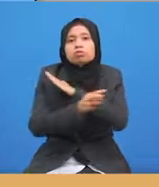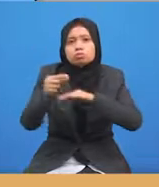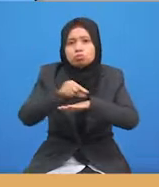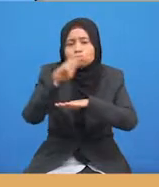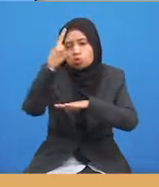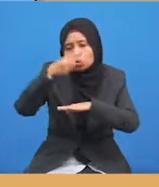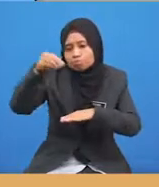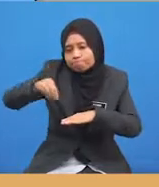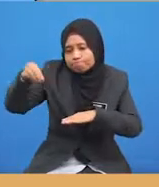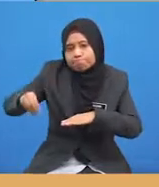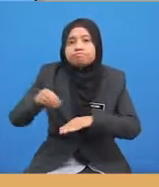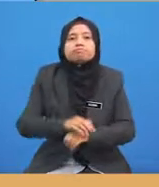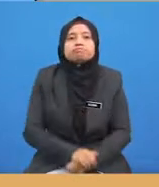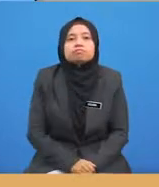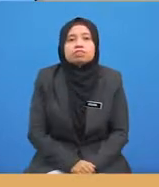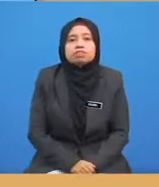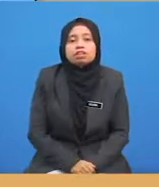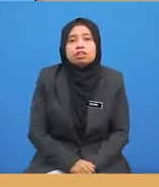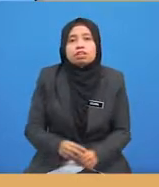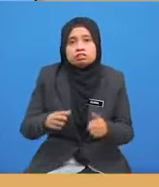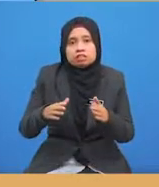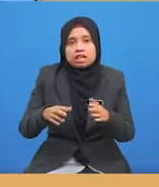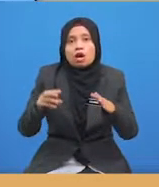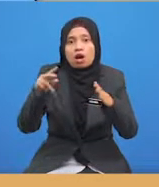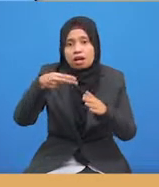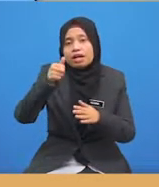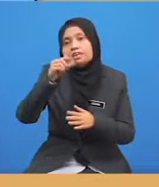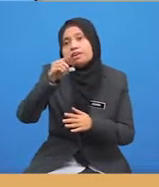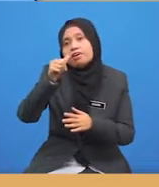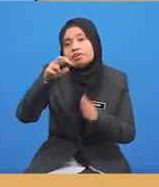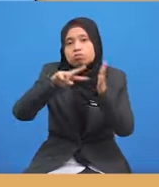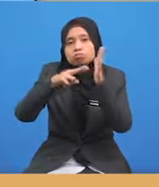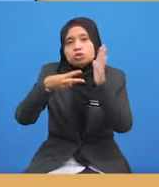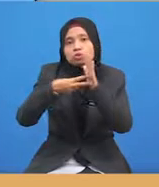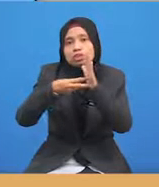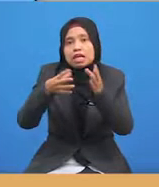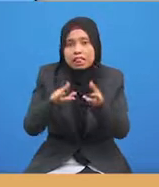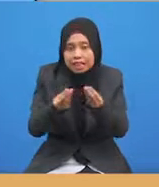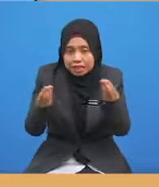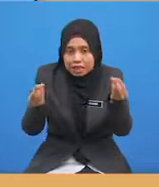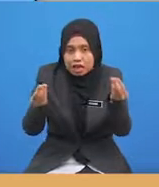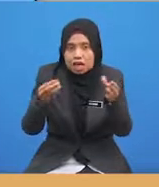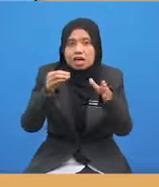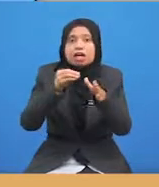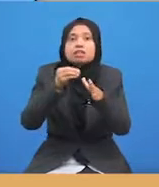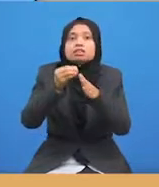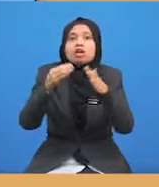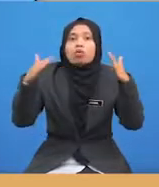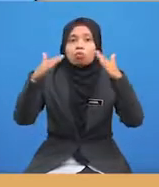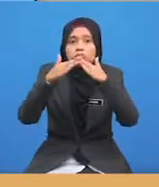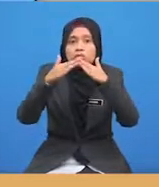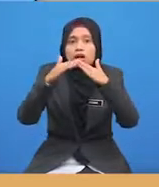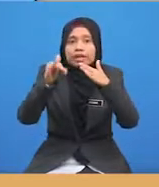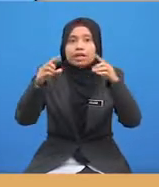digunakan untuk bercucuk tanam. Manakala hadari pula bermaksud tanah atau rumah yang didiami